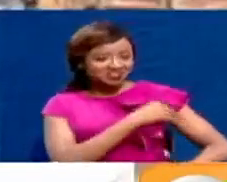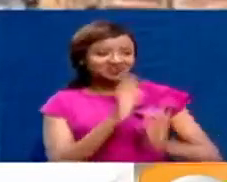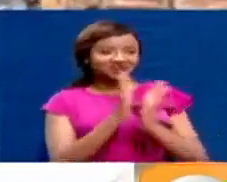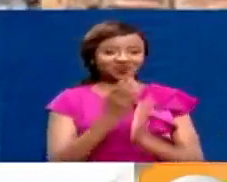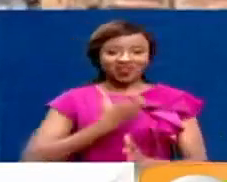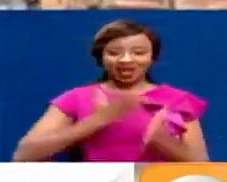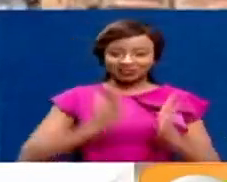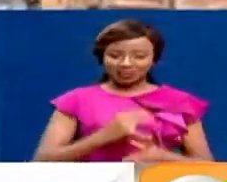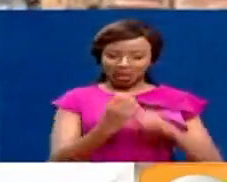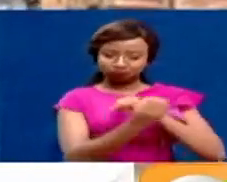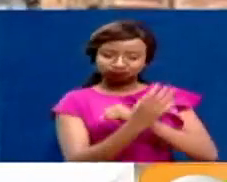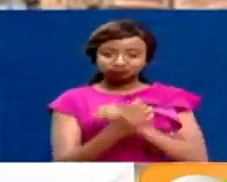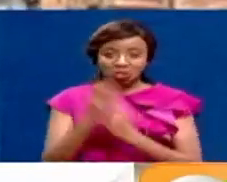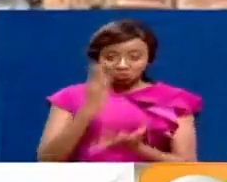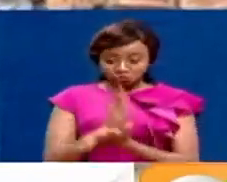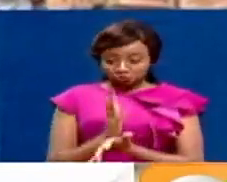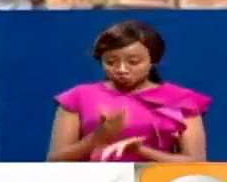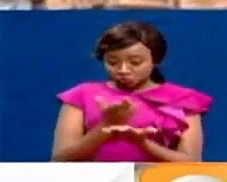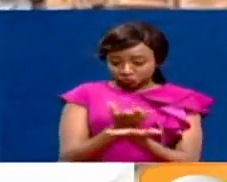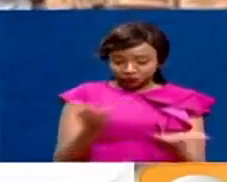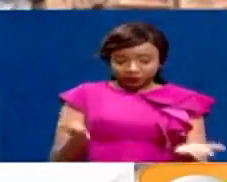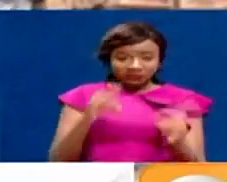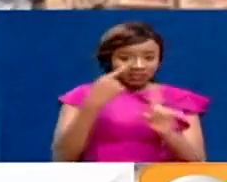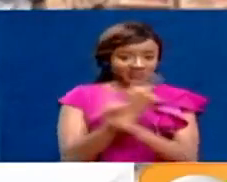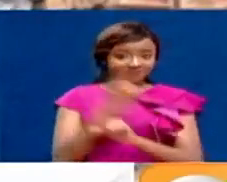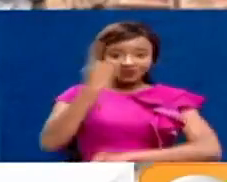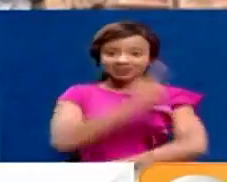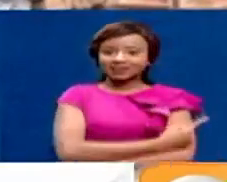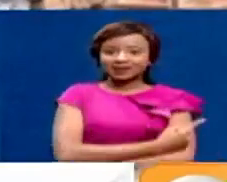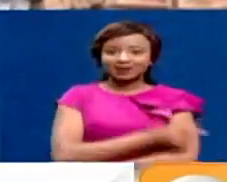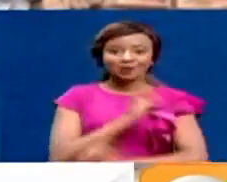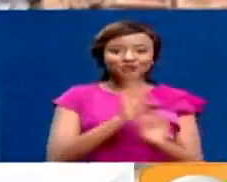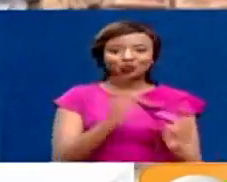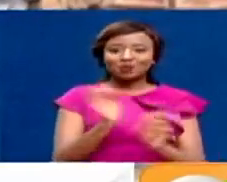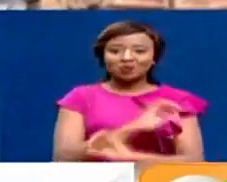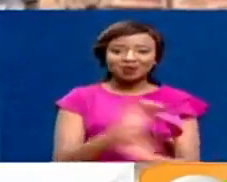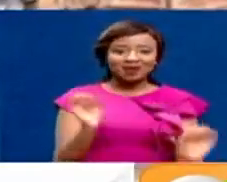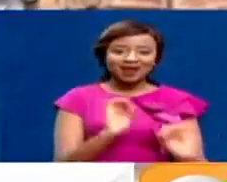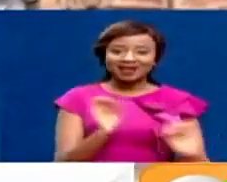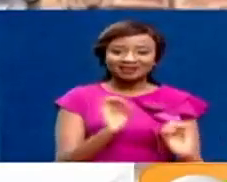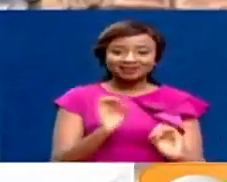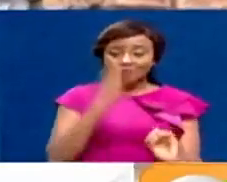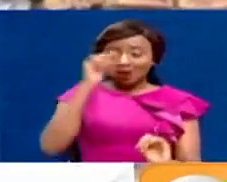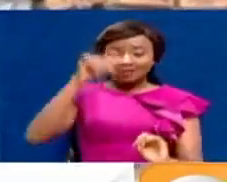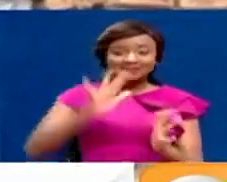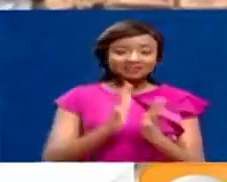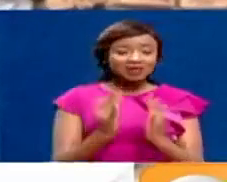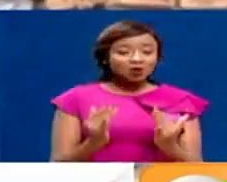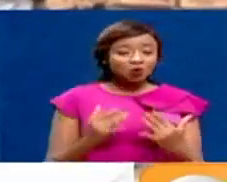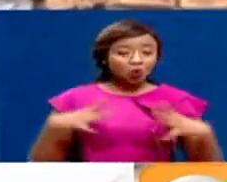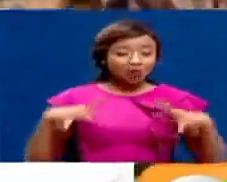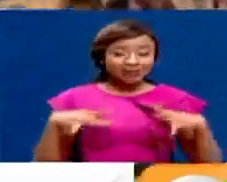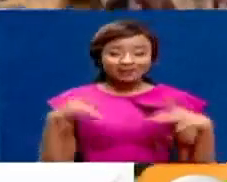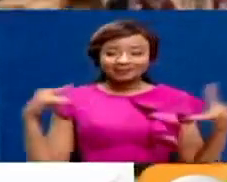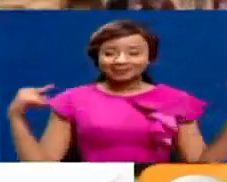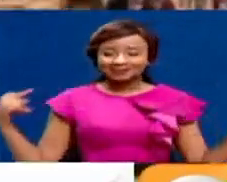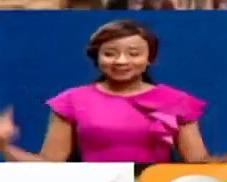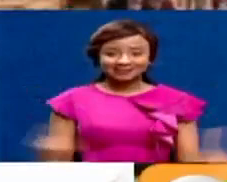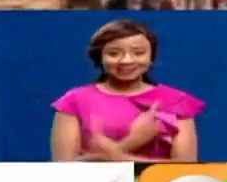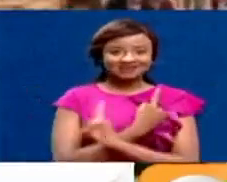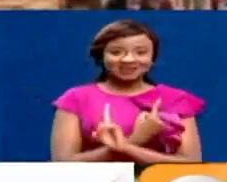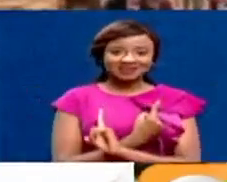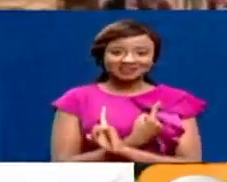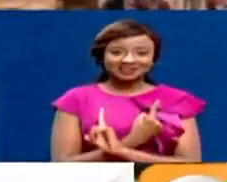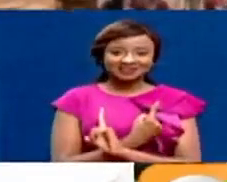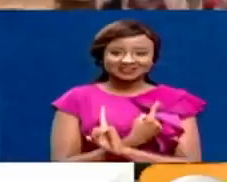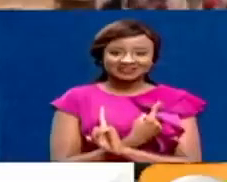makansola. Hii sikukuu iko tofauti sana, si katika historia ya Kenya. Katika sikukuu zote zilizopita, hii ni sikukuu ambayo iko tofauti kabisa. Yaani tumekuwa